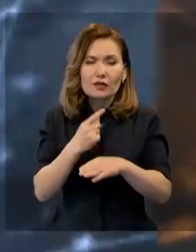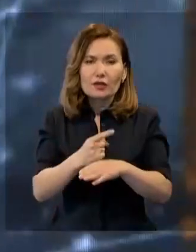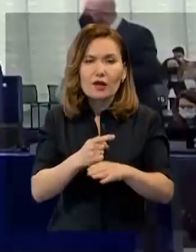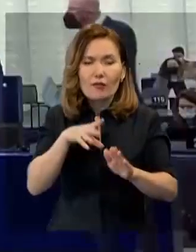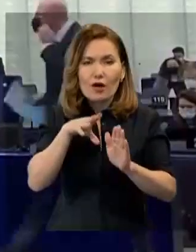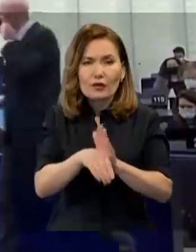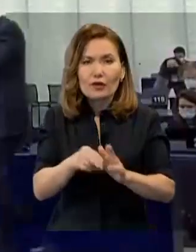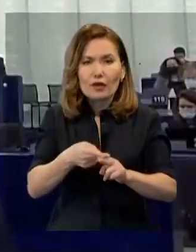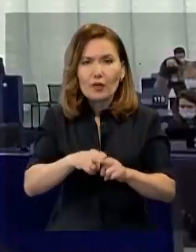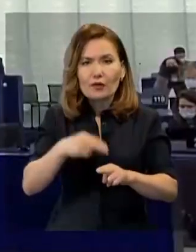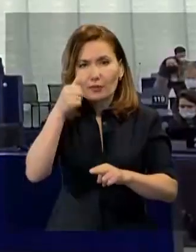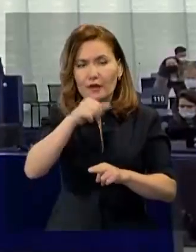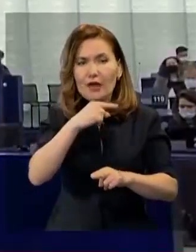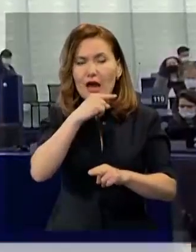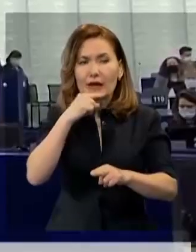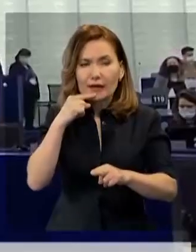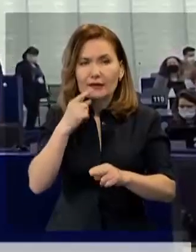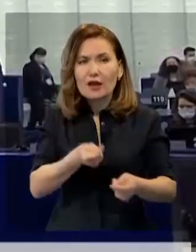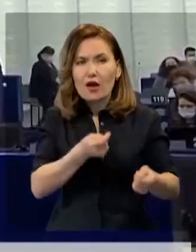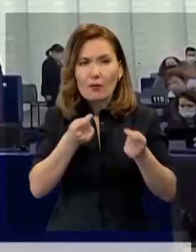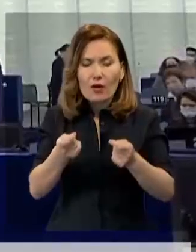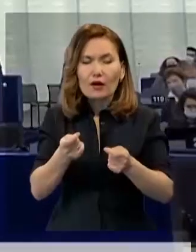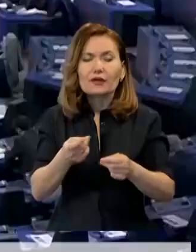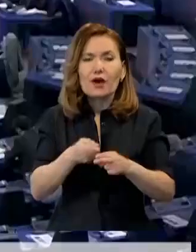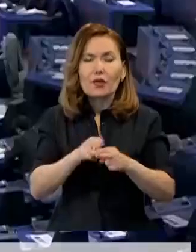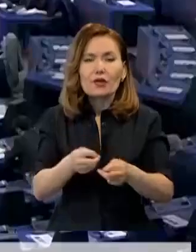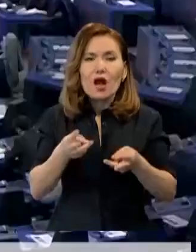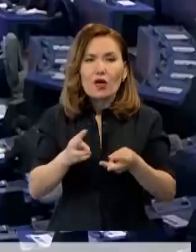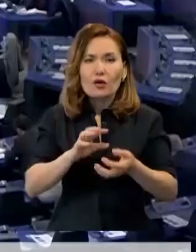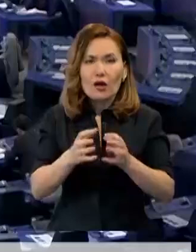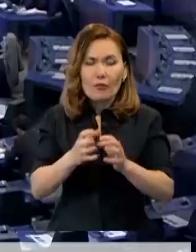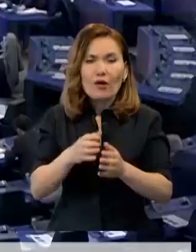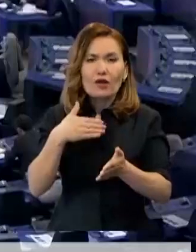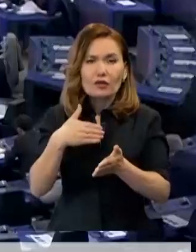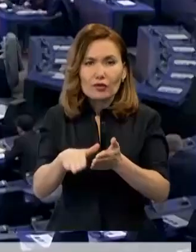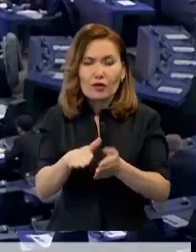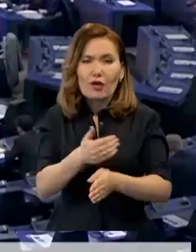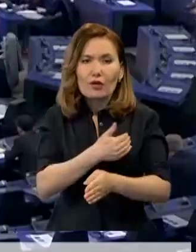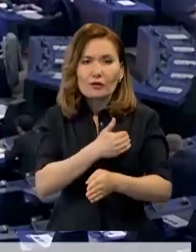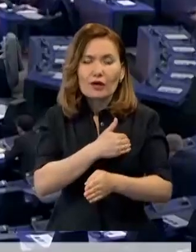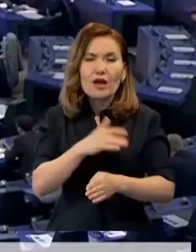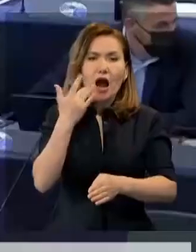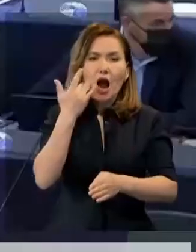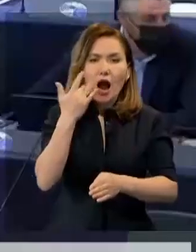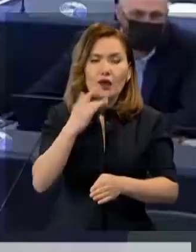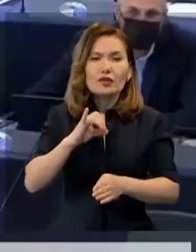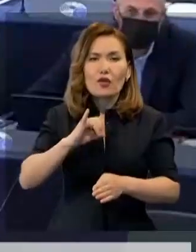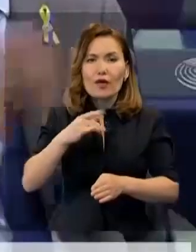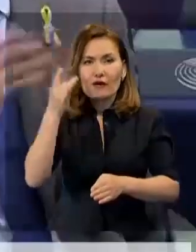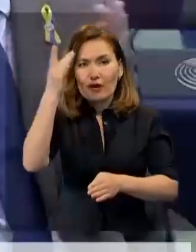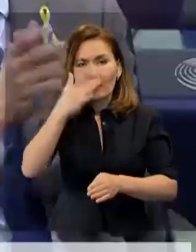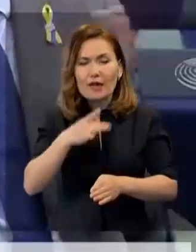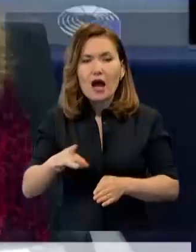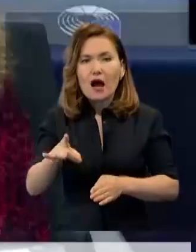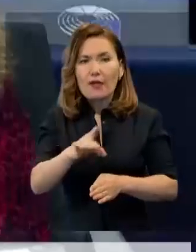Неміс мемлекеті биыл күзде ресейден келетін отынның бұл түрінен толығымен бас тартуға ниетті. Оның орнына ақш, оңтүстік